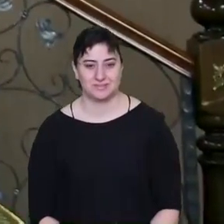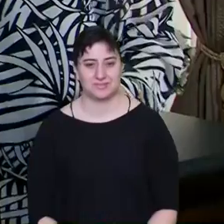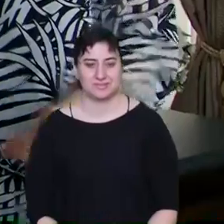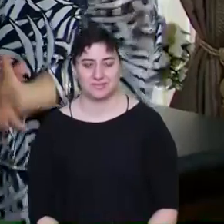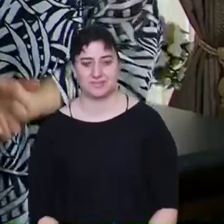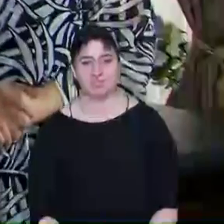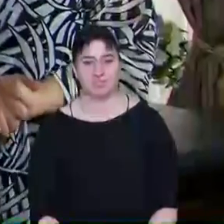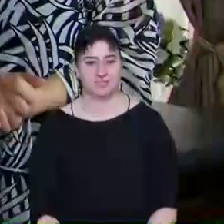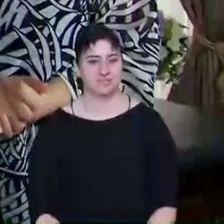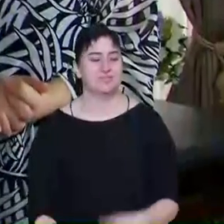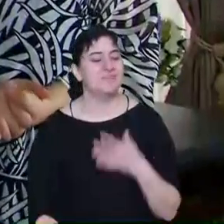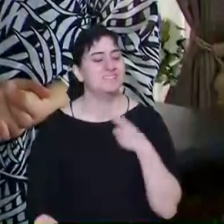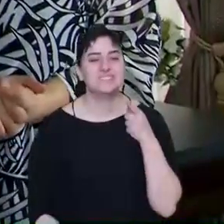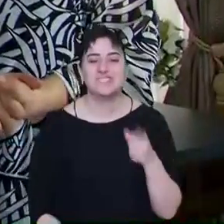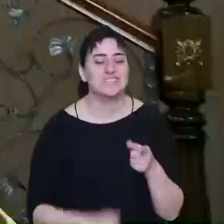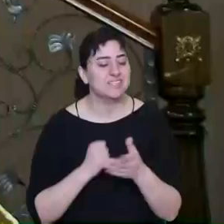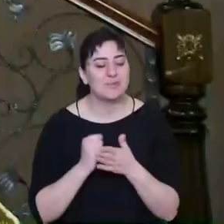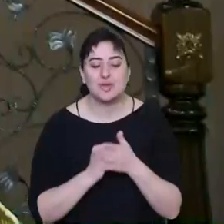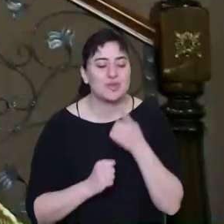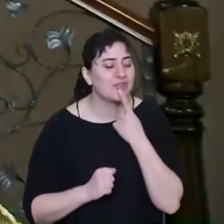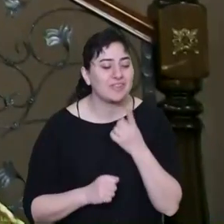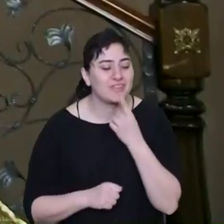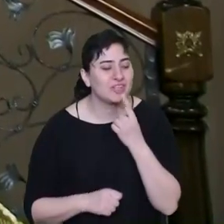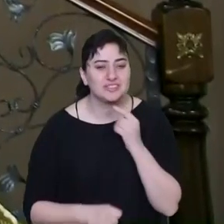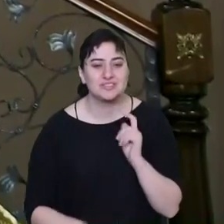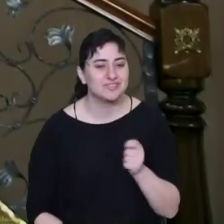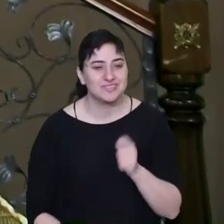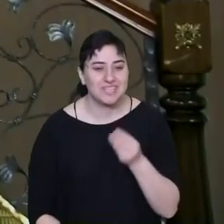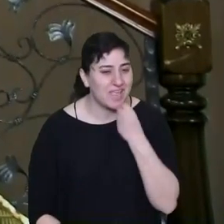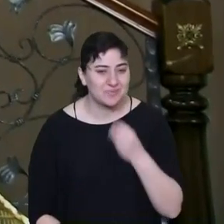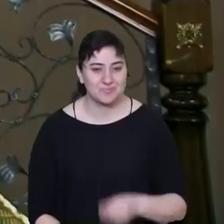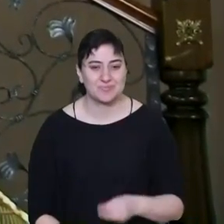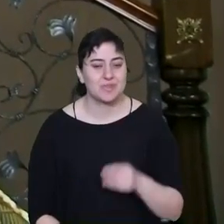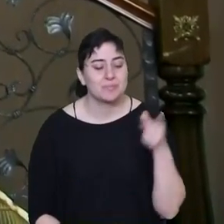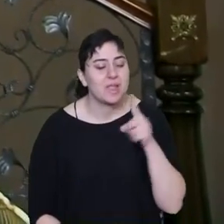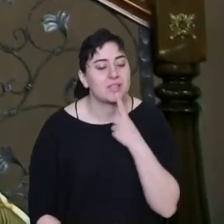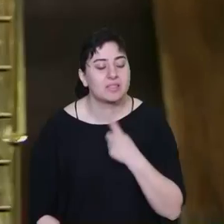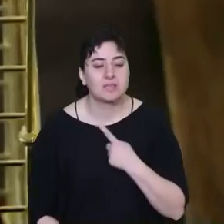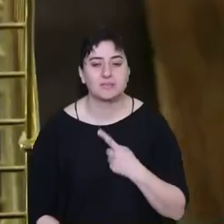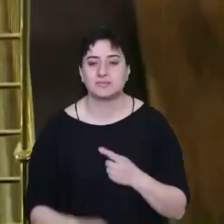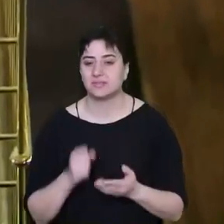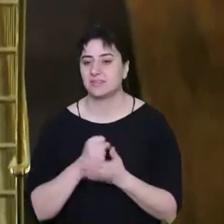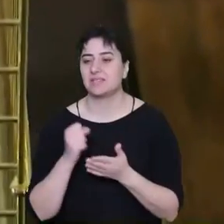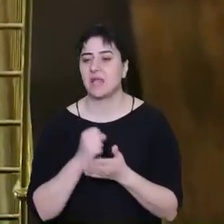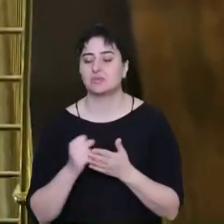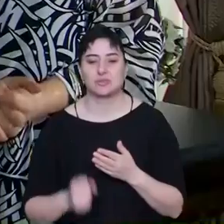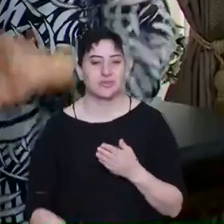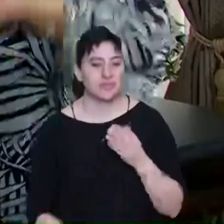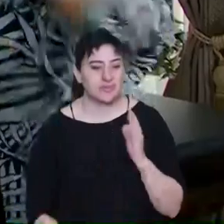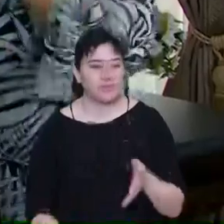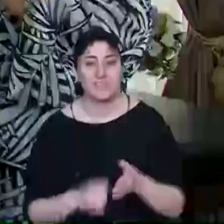Uy! Ulan ben sana Trabzon diye dillerini yarım lan. De bakalım bir daha. Trabzon!